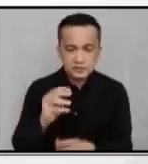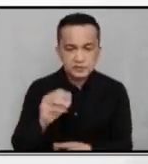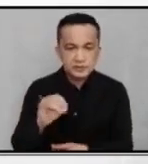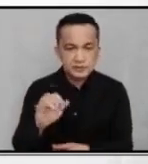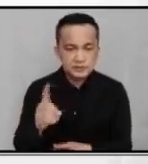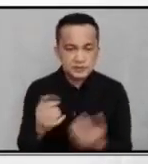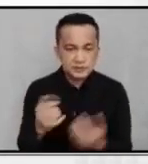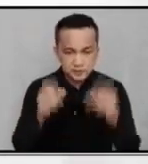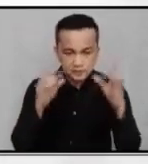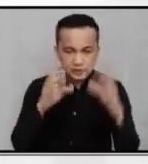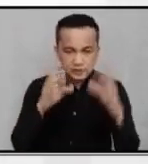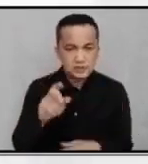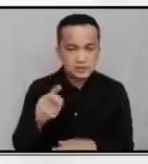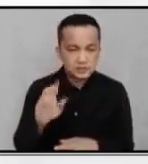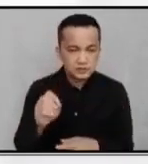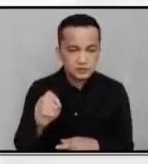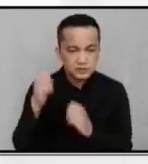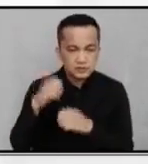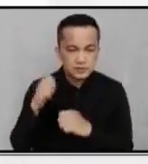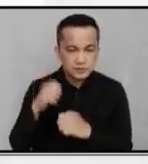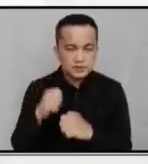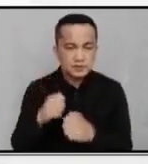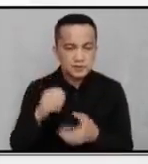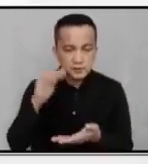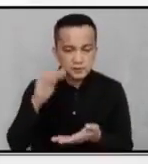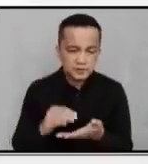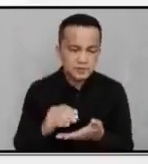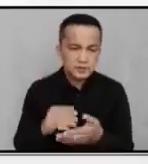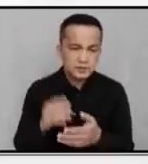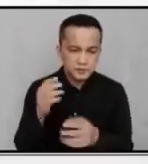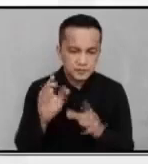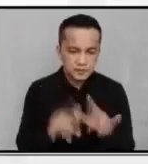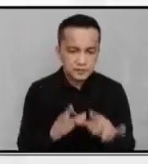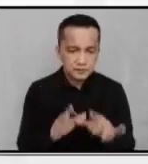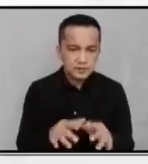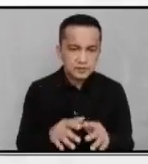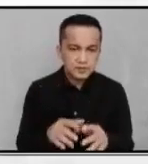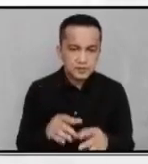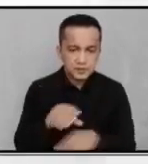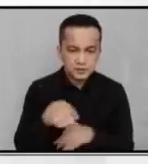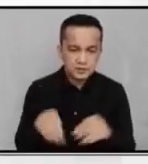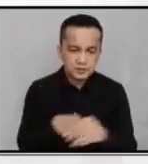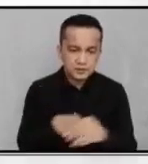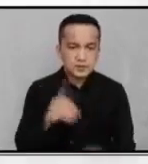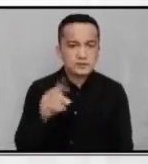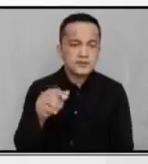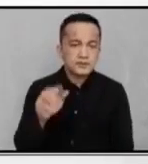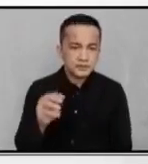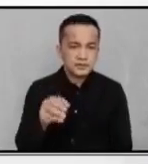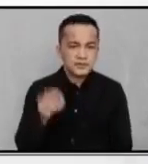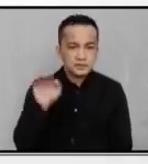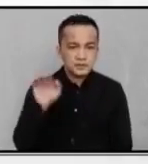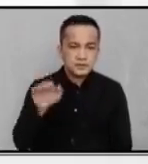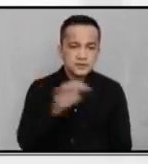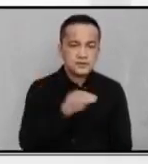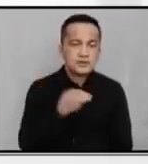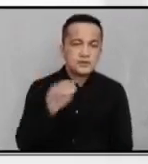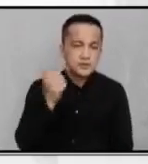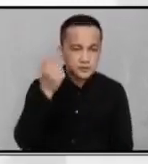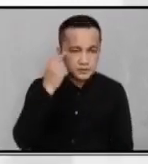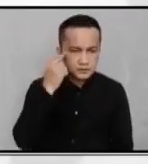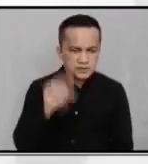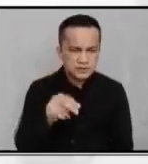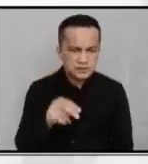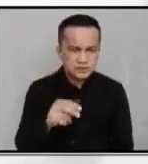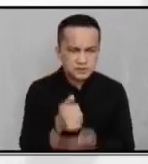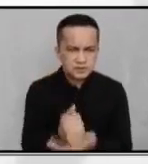Nino, inaasahan na mababawasan ang mga pag-ulan na makaka-replenish sa mga dam. Kaya't kasabay ng panawagan ng pamahalaan ay kailangan ng tulong ng